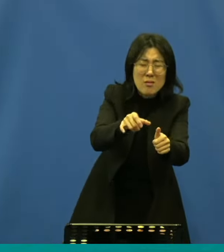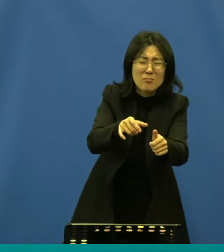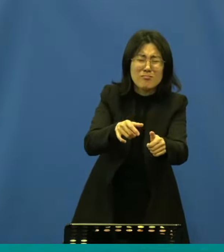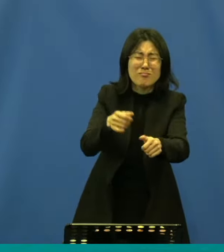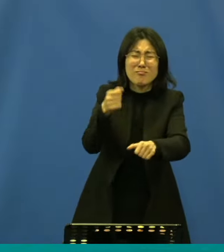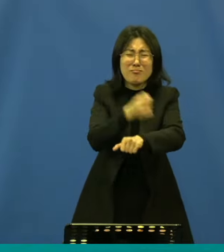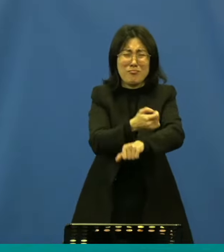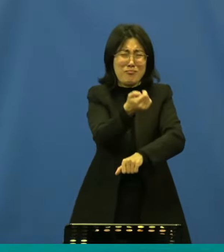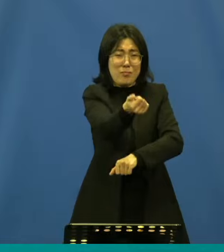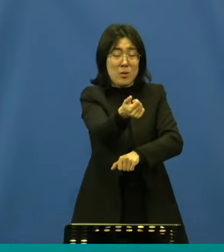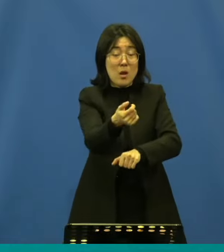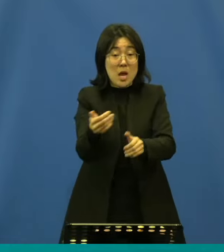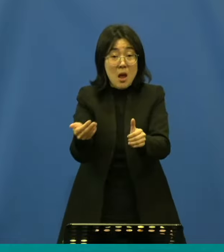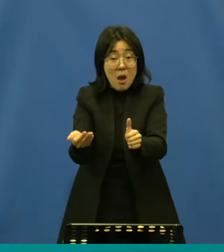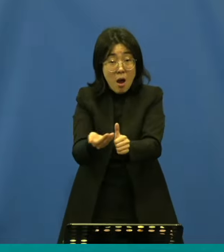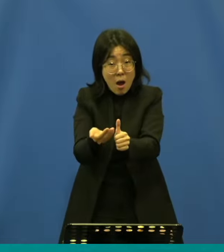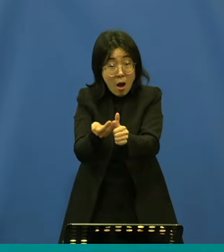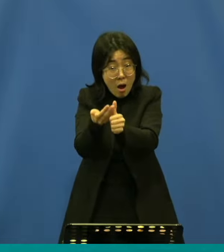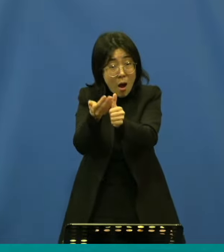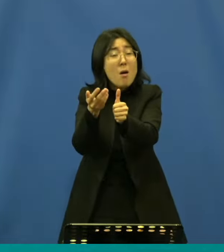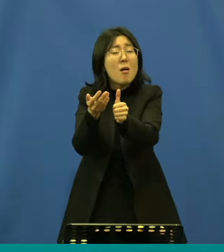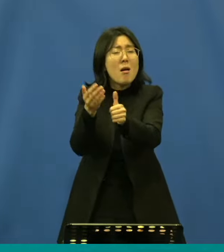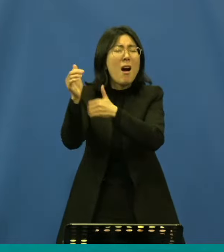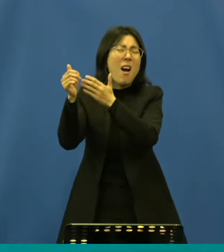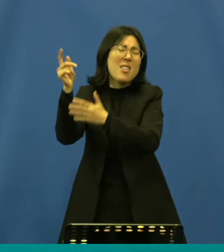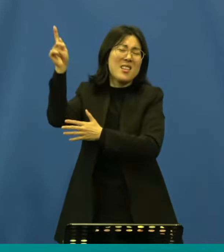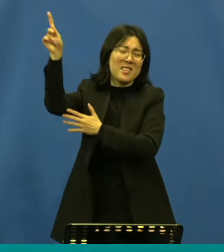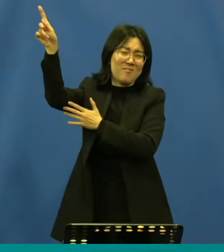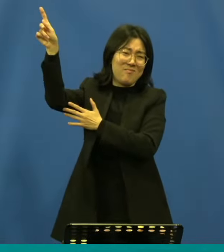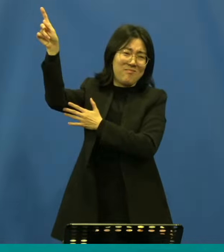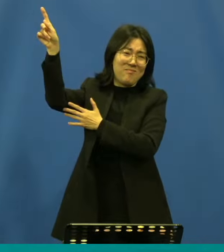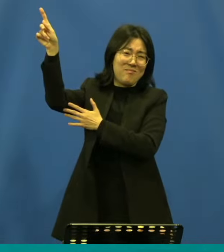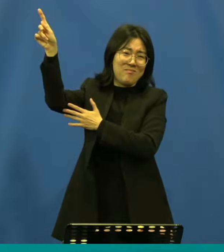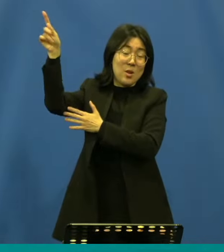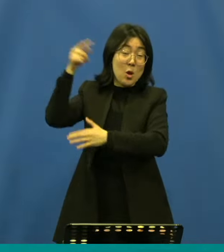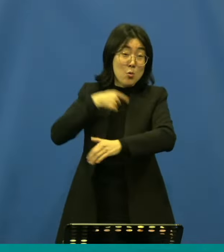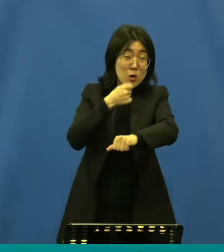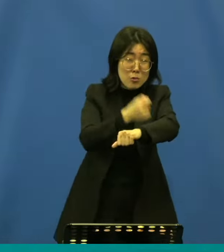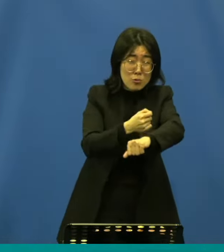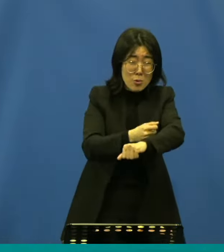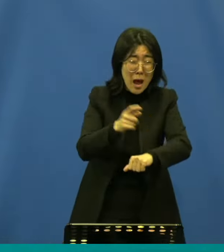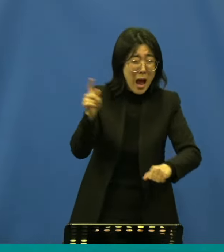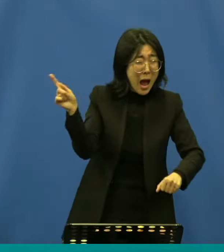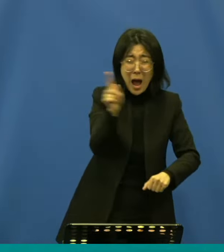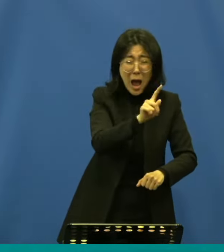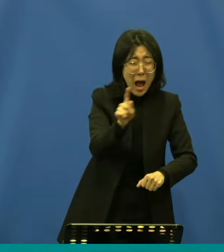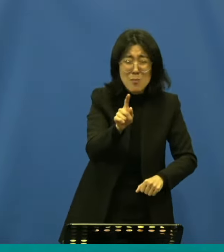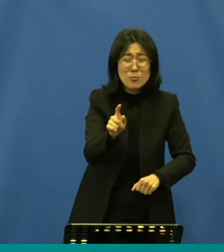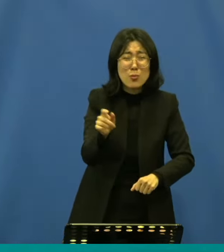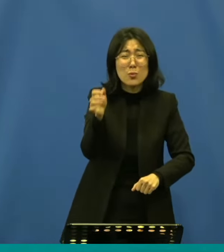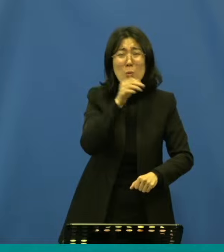오직 자라게 하시는 이는 하나님이니라. 이 고린도 교회 안에 일어났던 일이에요.